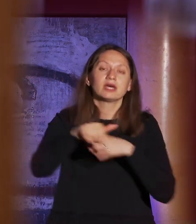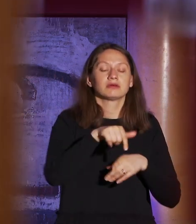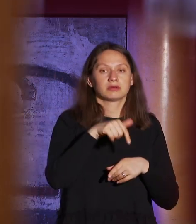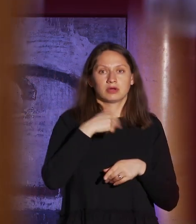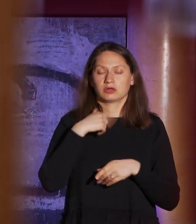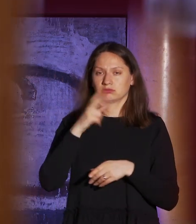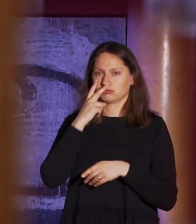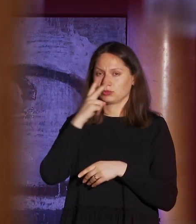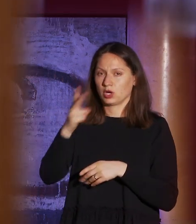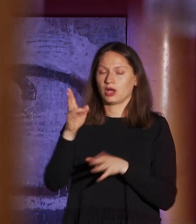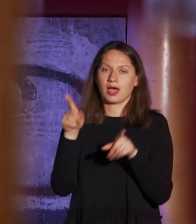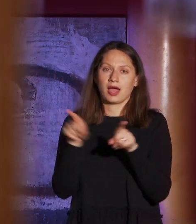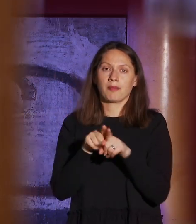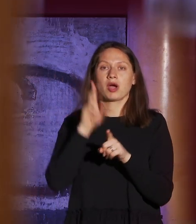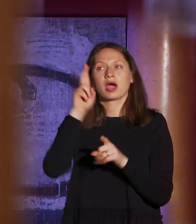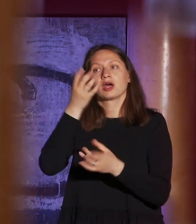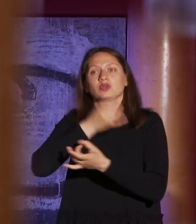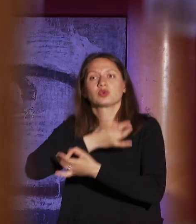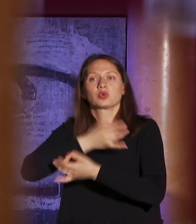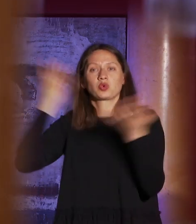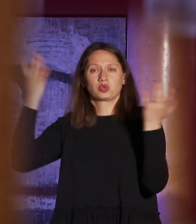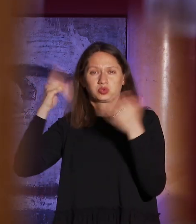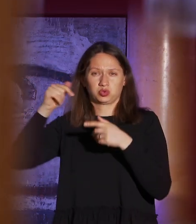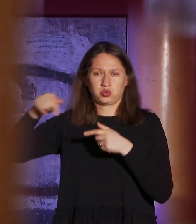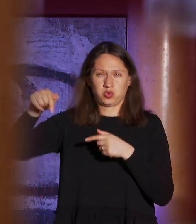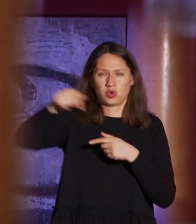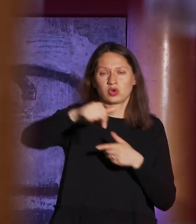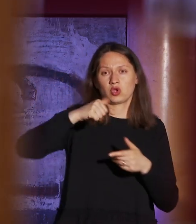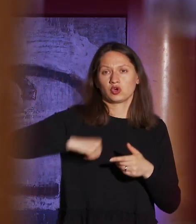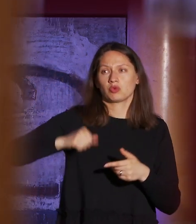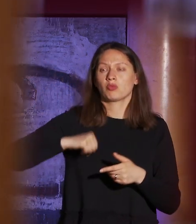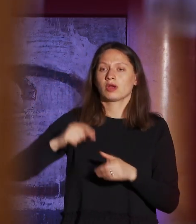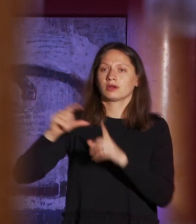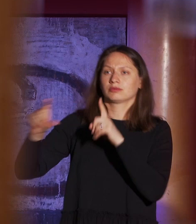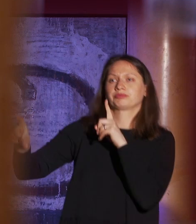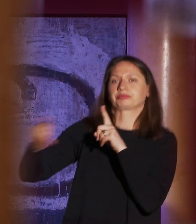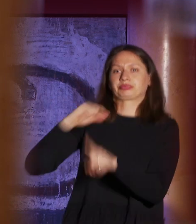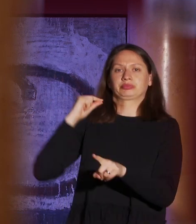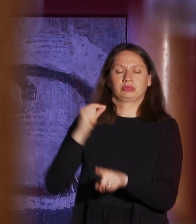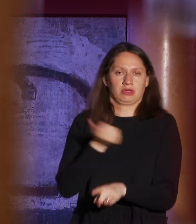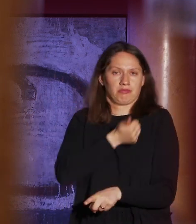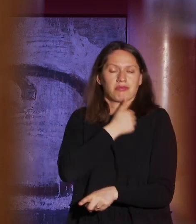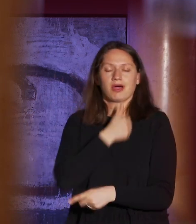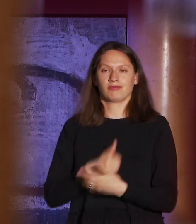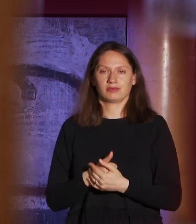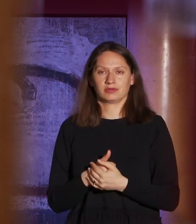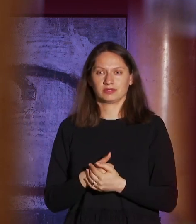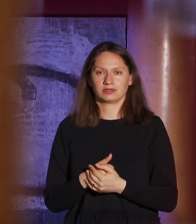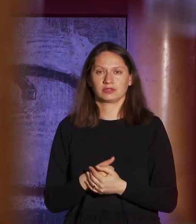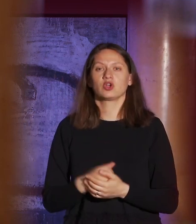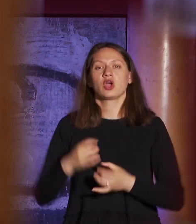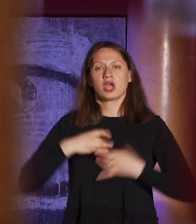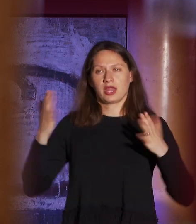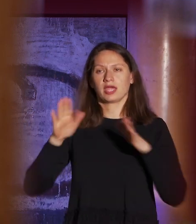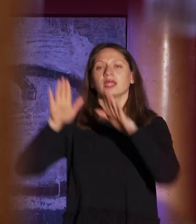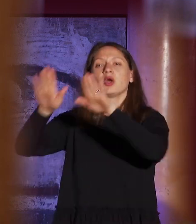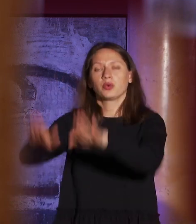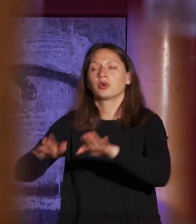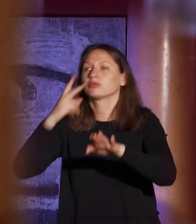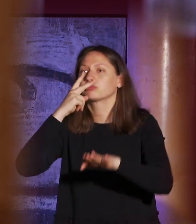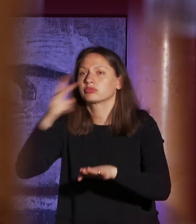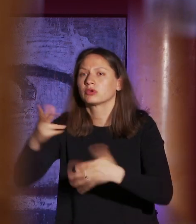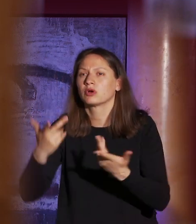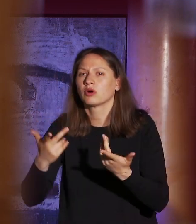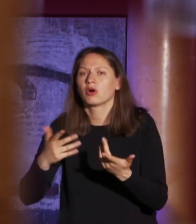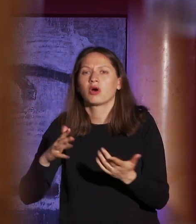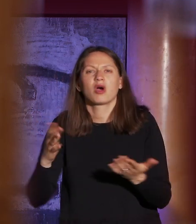kurių kultūrininkų, kultūroje dirbančių žmonių, pavyzdžiui, tokia replika. Jie pabūna renginiai ir sako, o prie ko čia